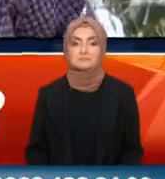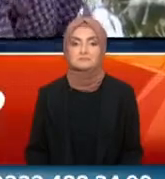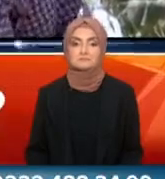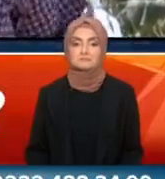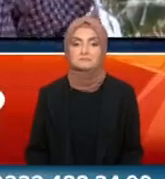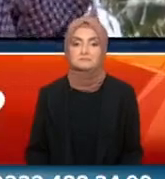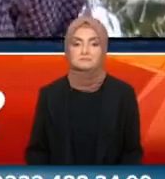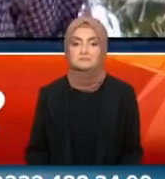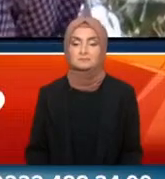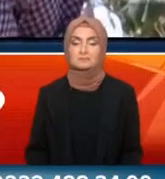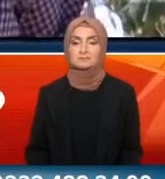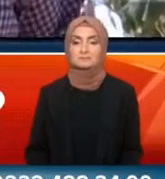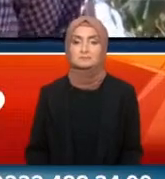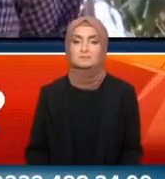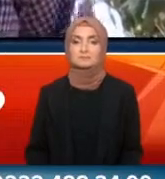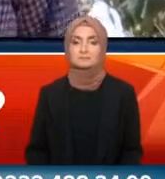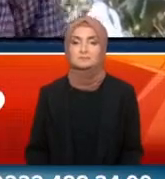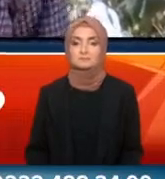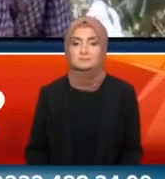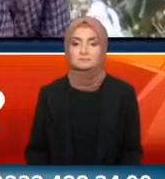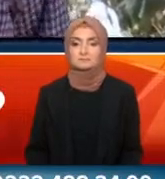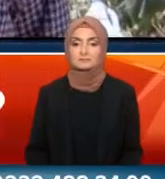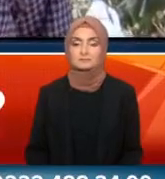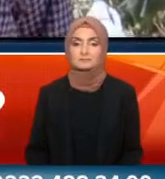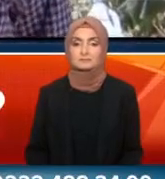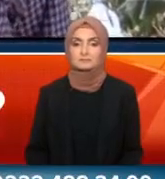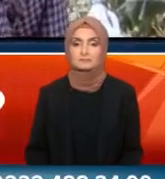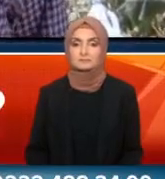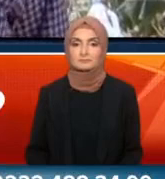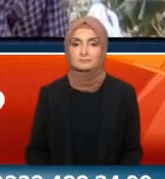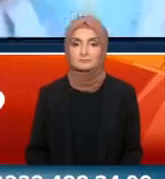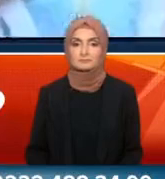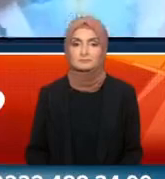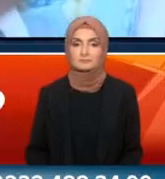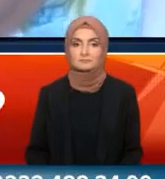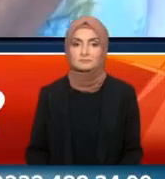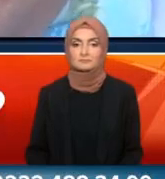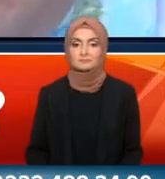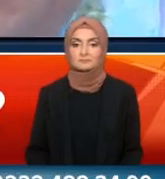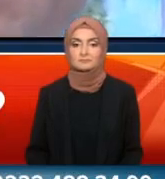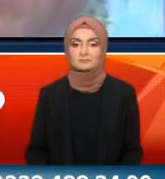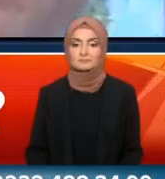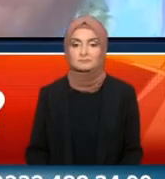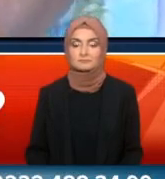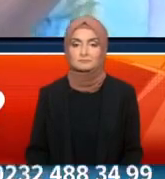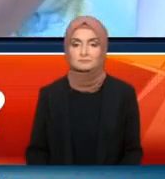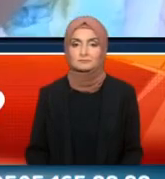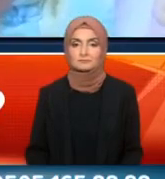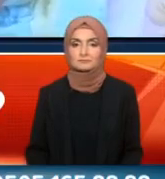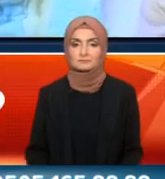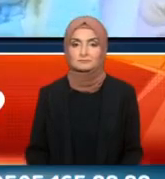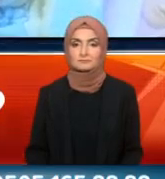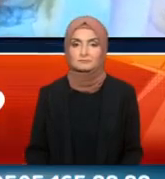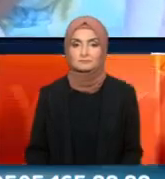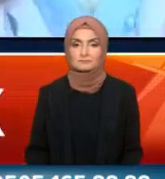Bütün etrafını gezdik, dağları gezdik. Bugüne ahları arıyoruz. İnşallah bulacağız. 3 gündür açtır, susuz, sır nerededir